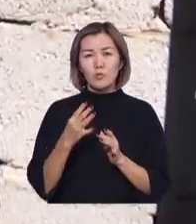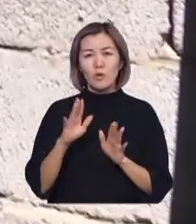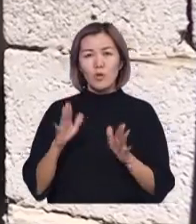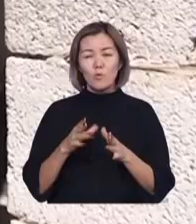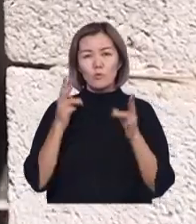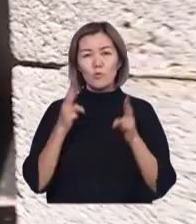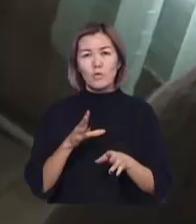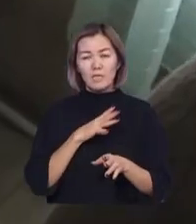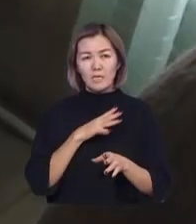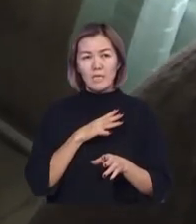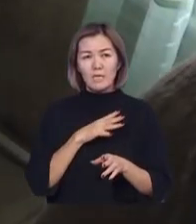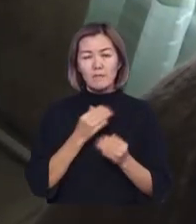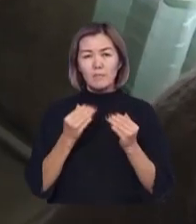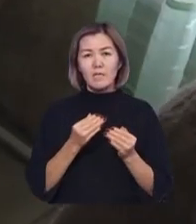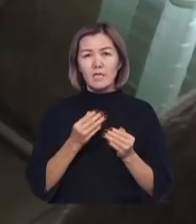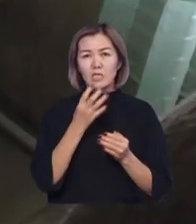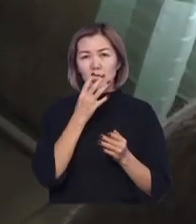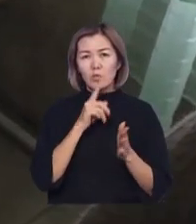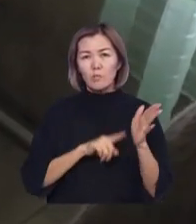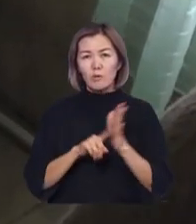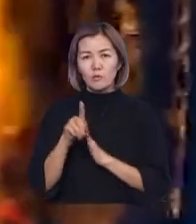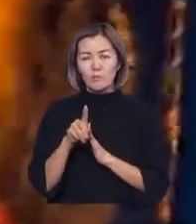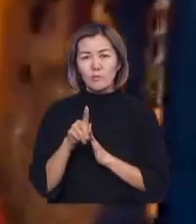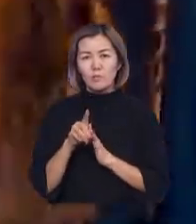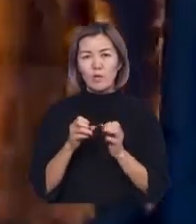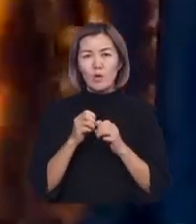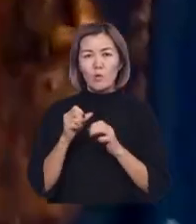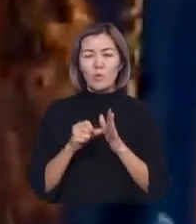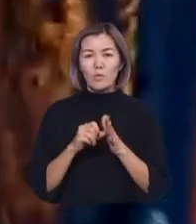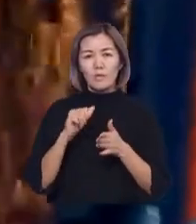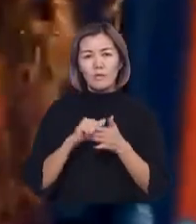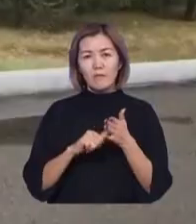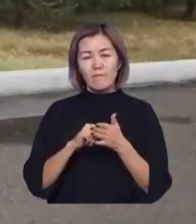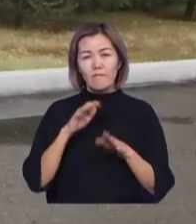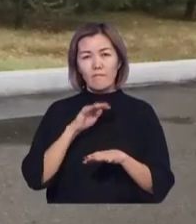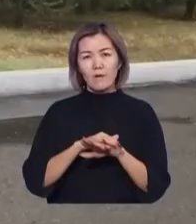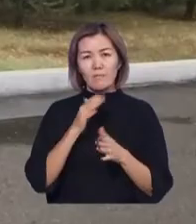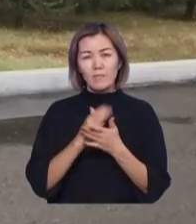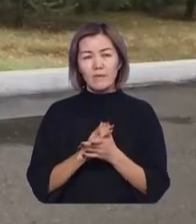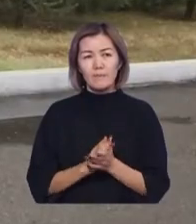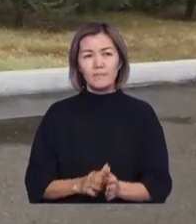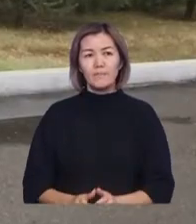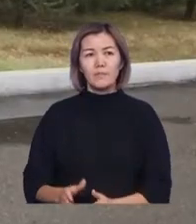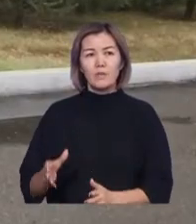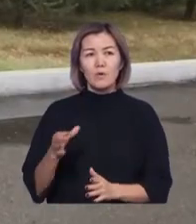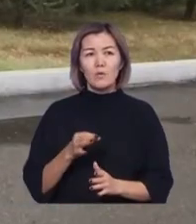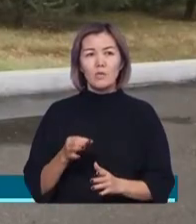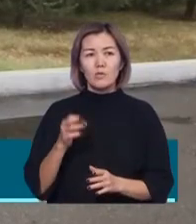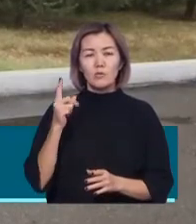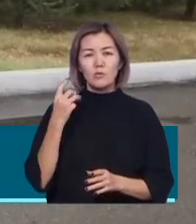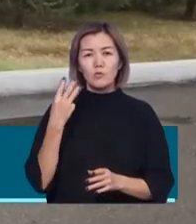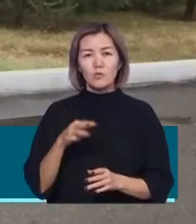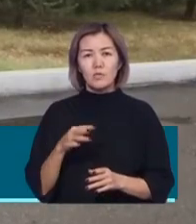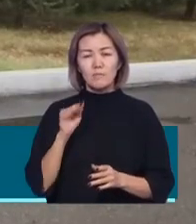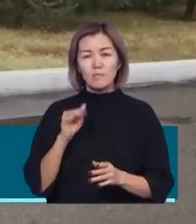оқиғасы болған, ал биылғы жылыту маусымы басталғаннан бері 16 өрт оқиғасы тіркеліп отыр. Облысымыз бойынша 130 мыңнан астам